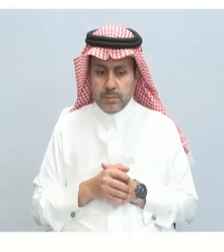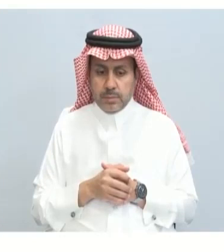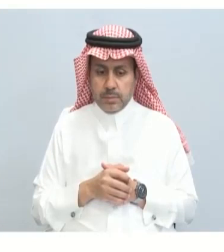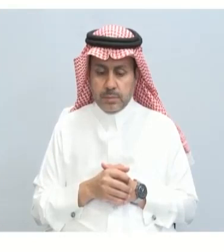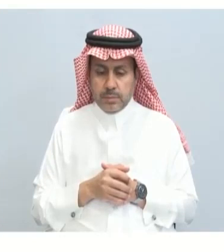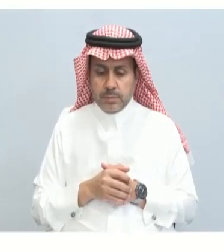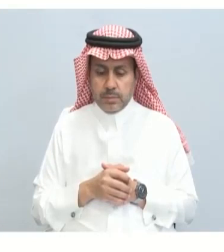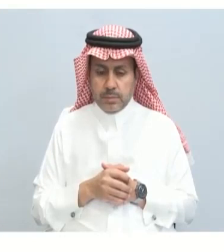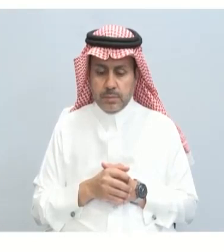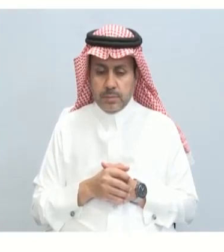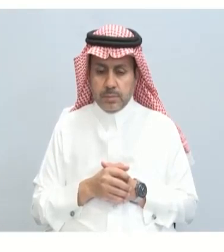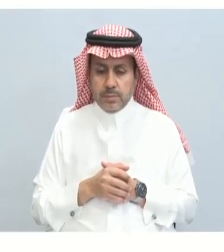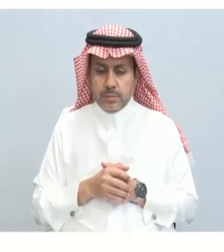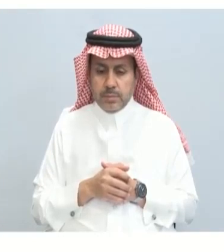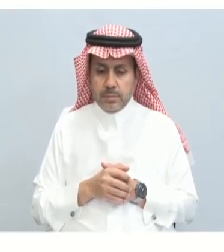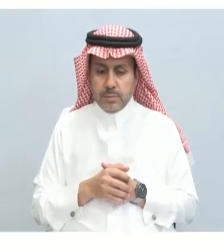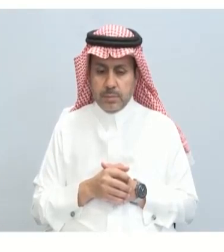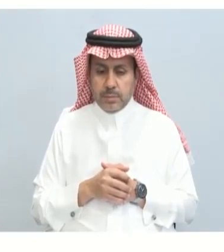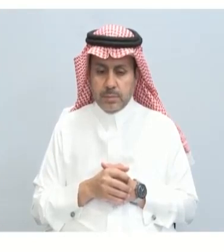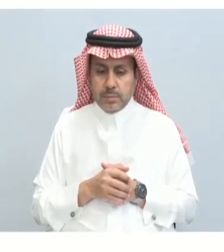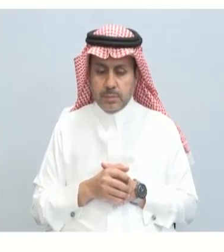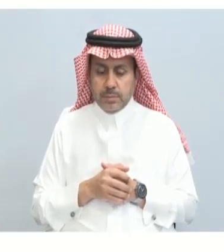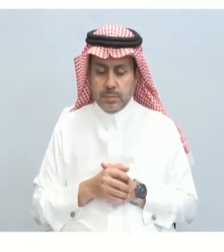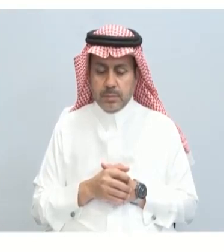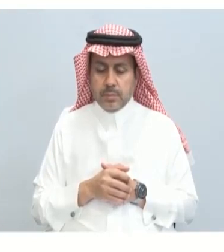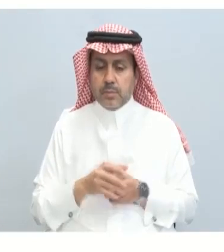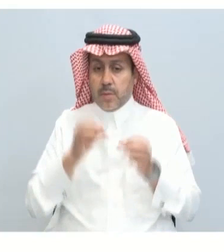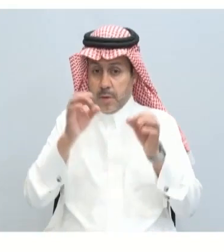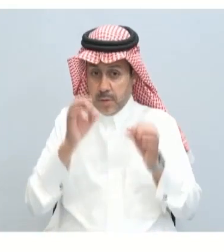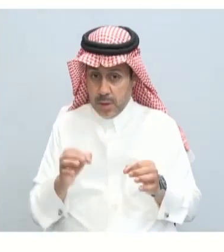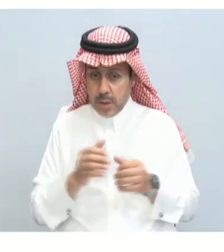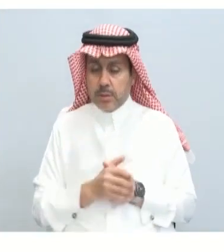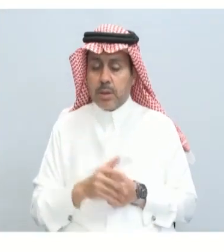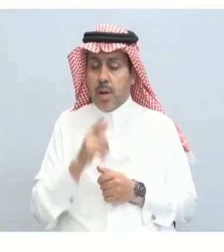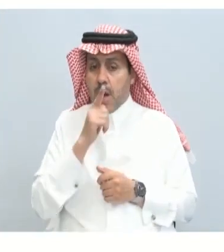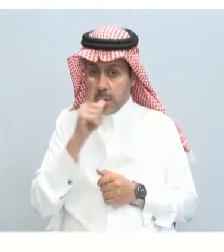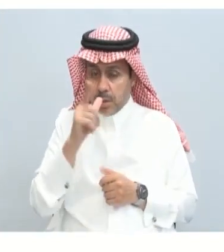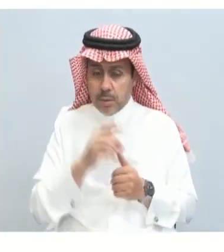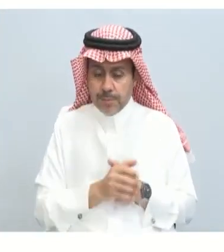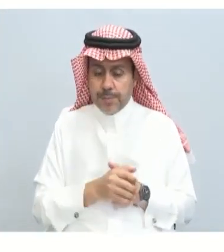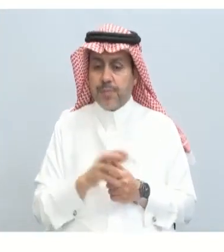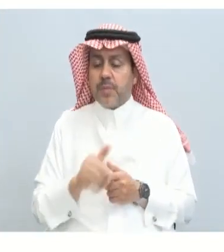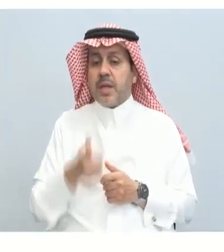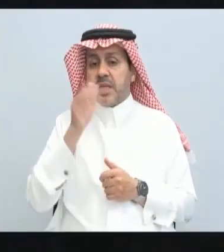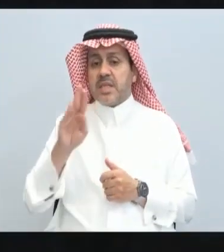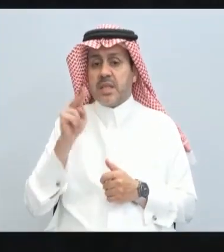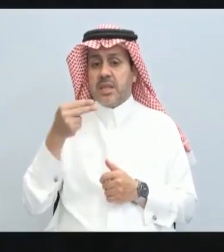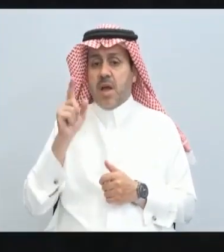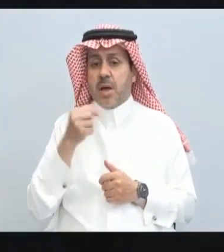لهما جناح الذل من الرحمه وقل رب ارحمهما كما ربياني صغيرا هنا اين الاستعاره